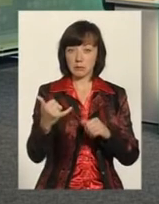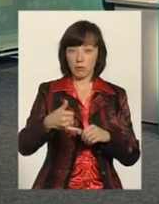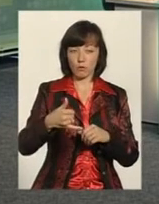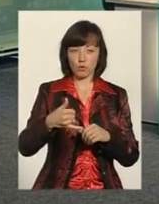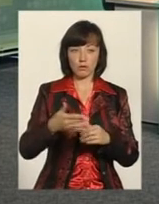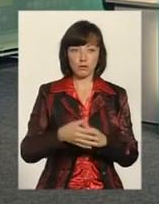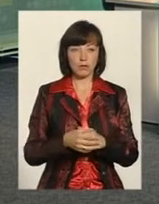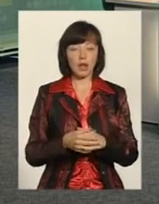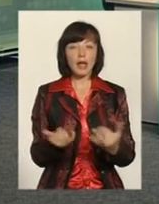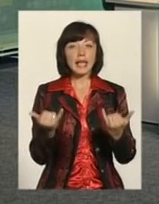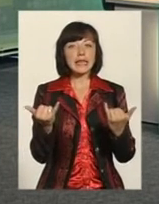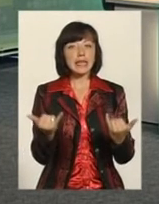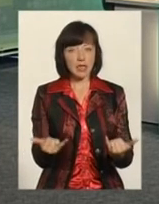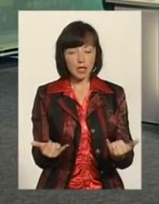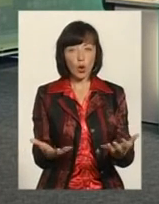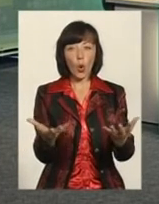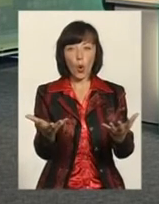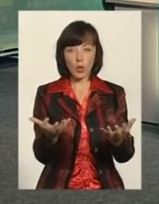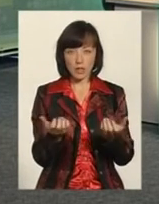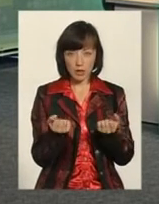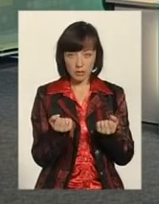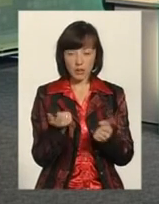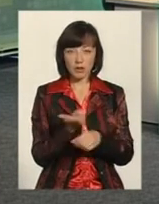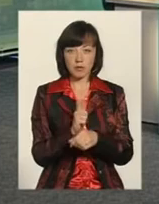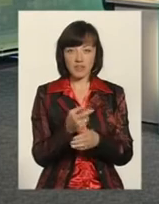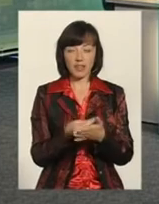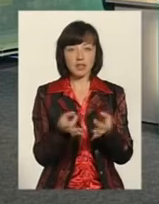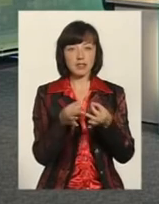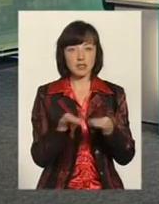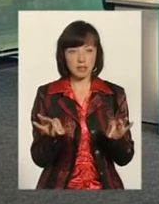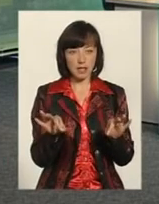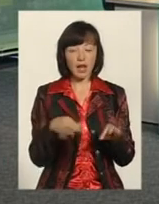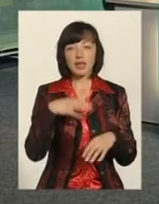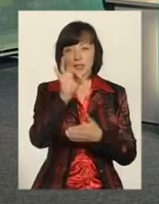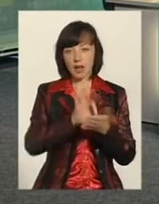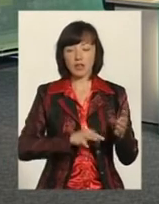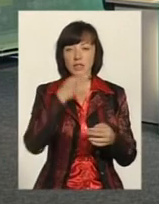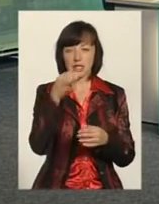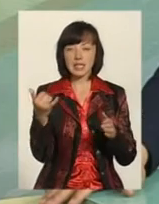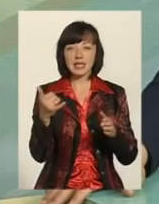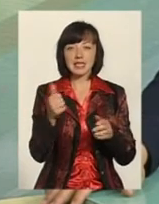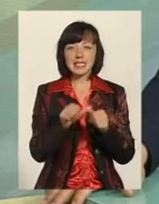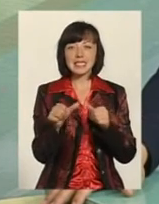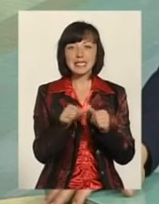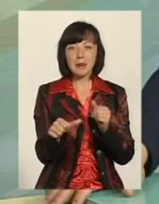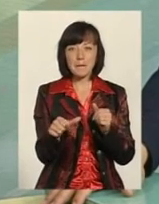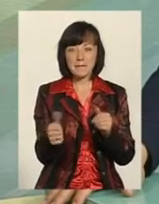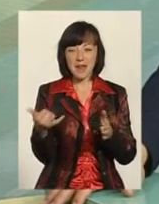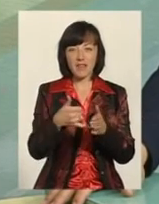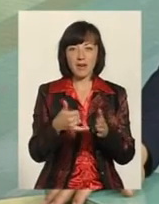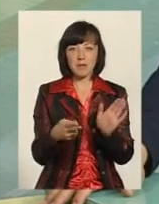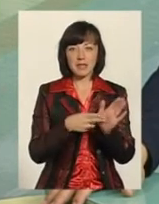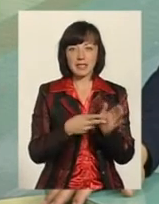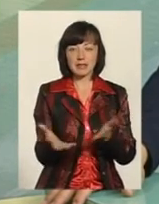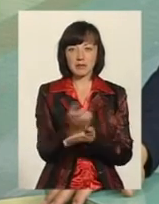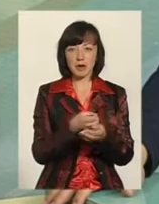Так. Нині воно отримало більше фінансової незалежності. Дивіться, я зразу вам розкажу, що буде. З заправками акцизний збір в 2015